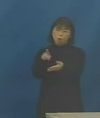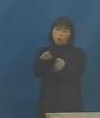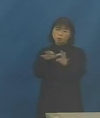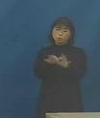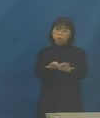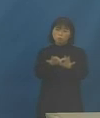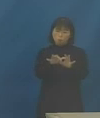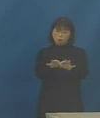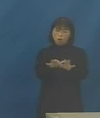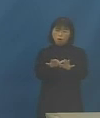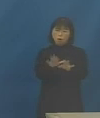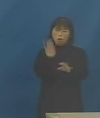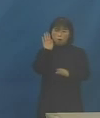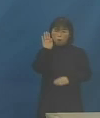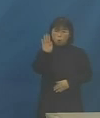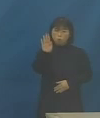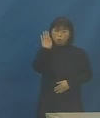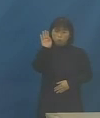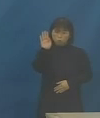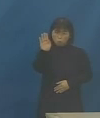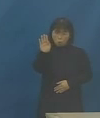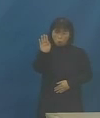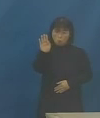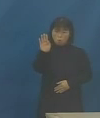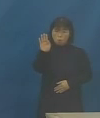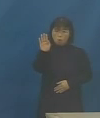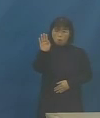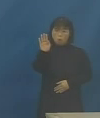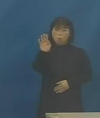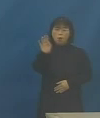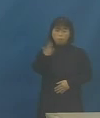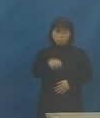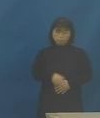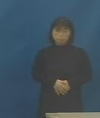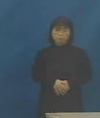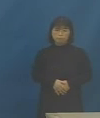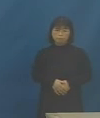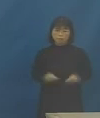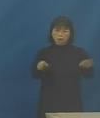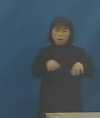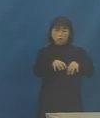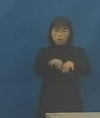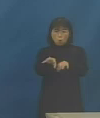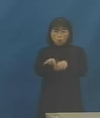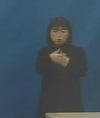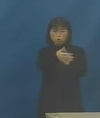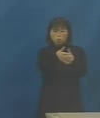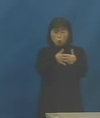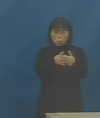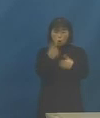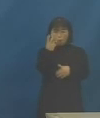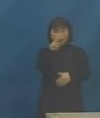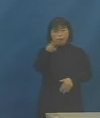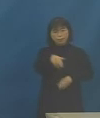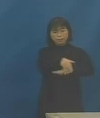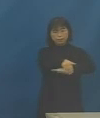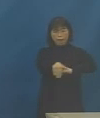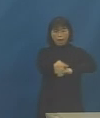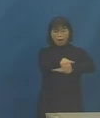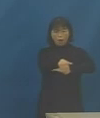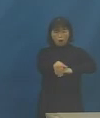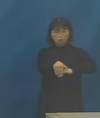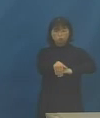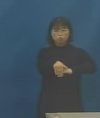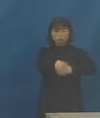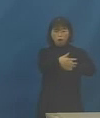ては a 今後ですねえまああの鳥獣保護管理事業計画これについてへまあ